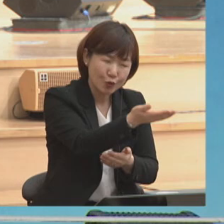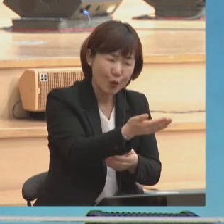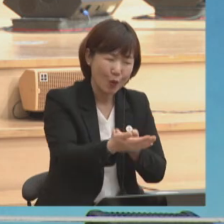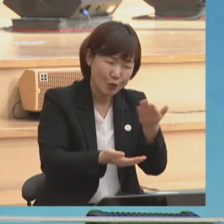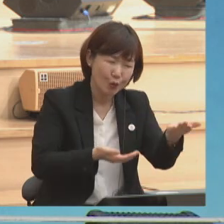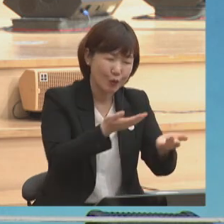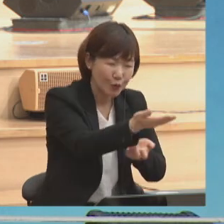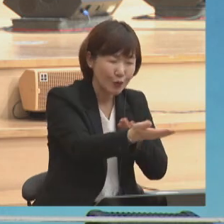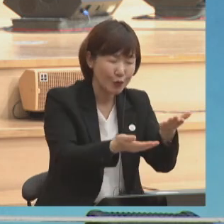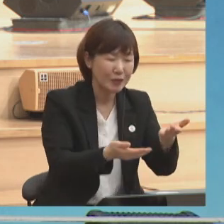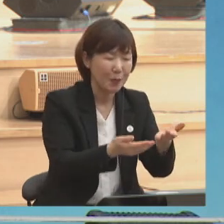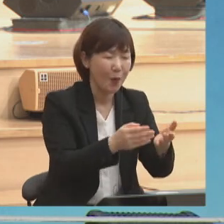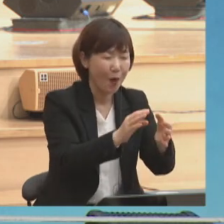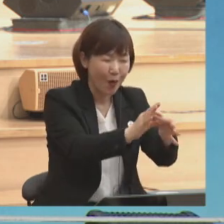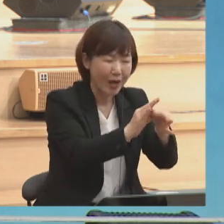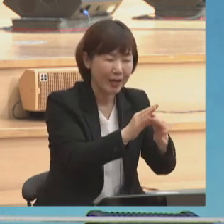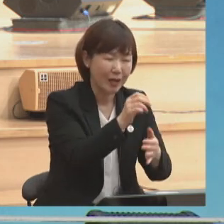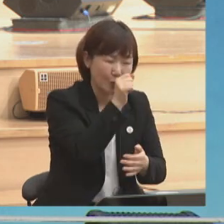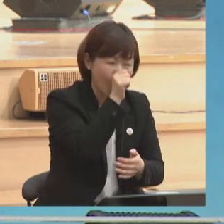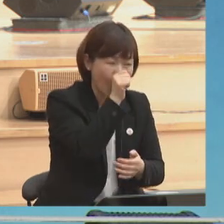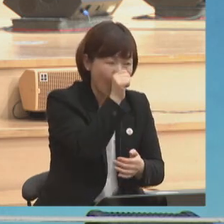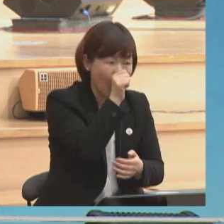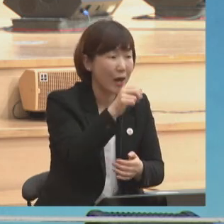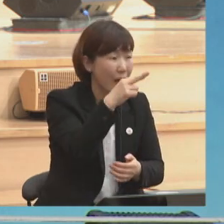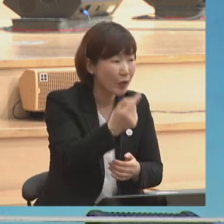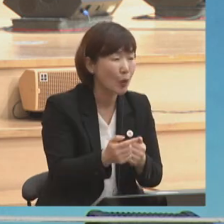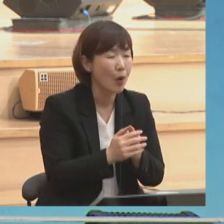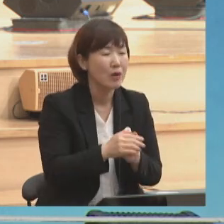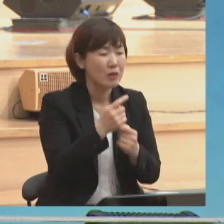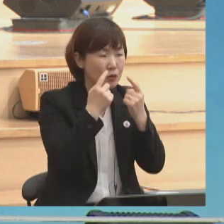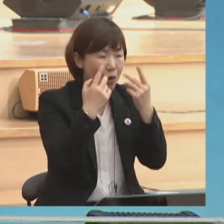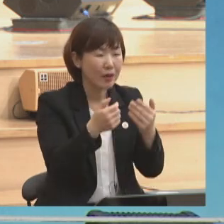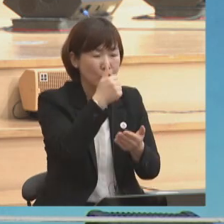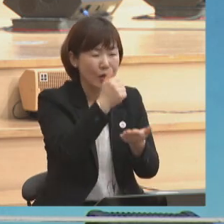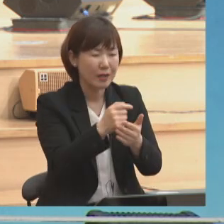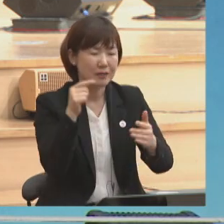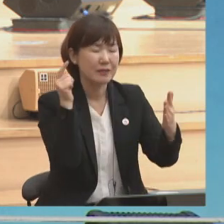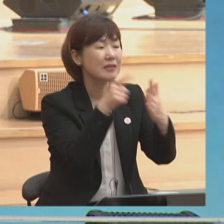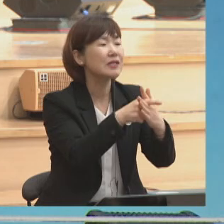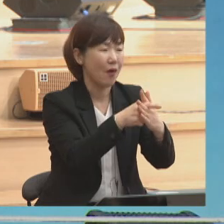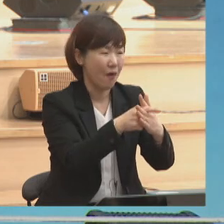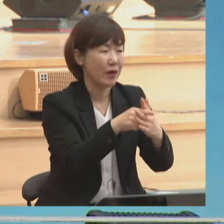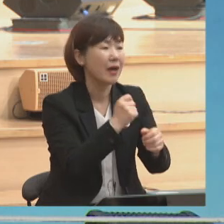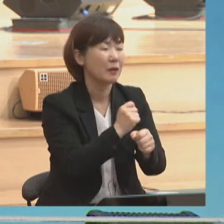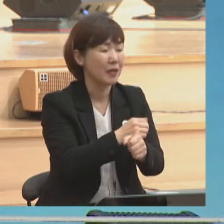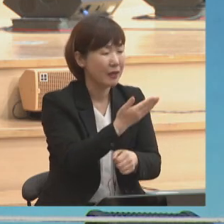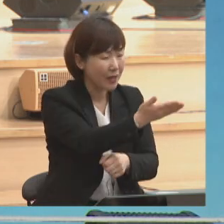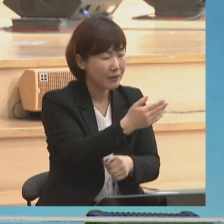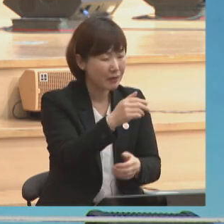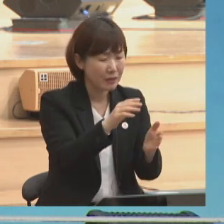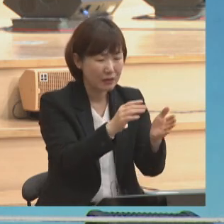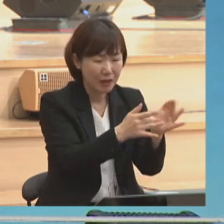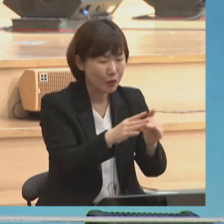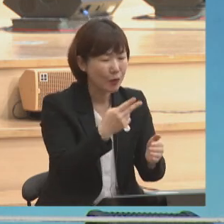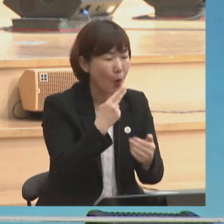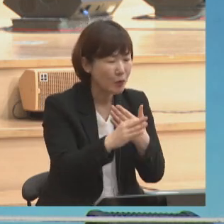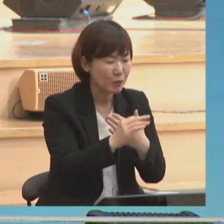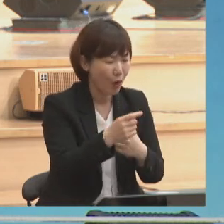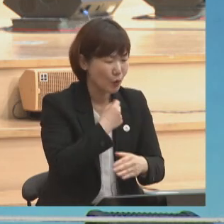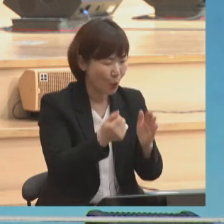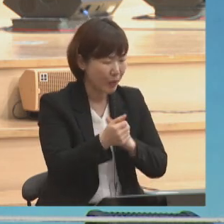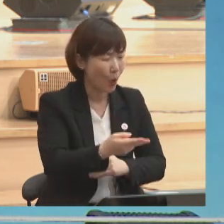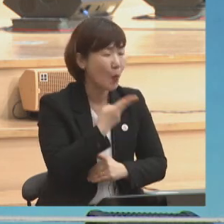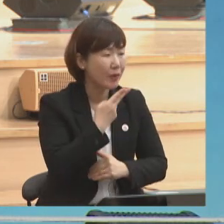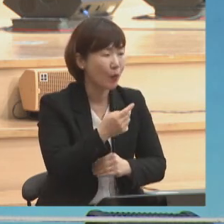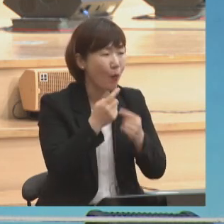형성되어도 정확하게 죄를 지적해야 돼요. 당신은 예수 아니면 소망이 없습니다. 복음을 들려줘야